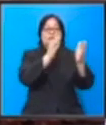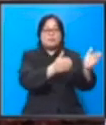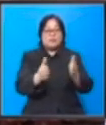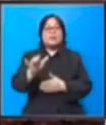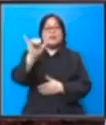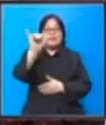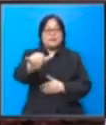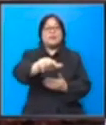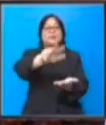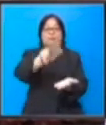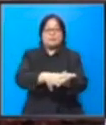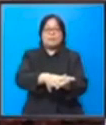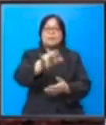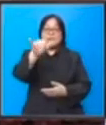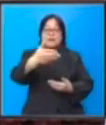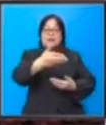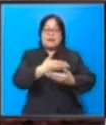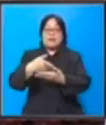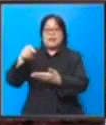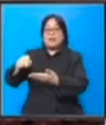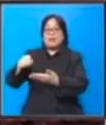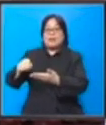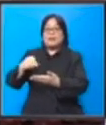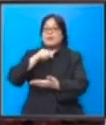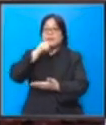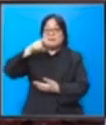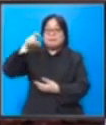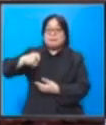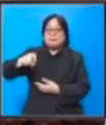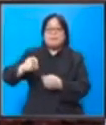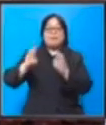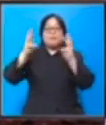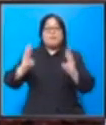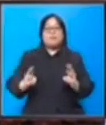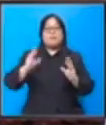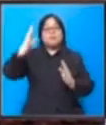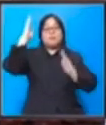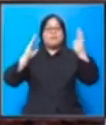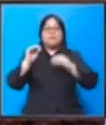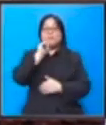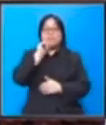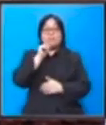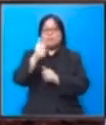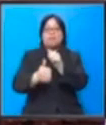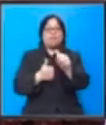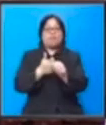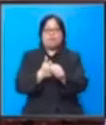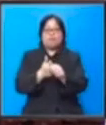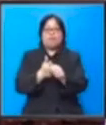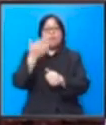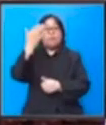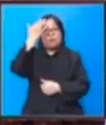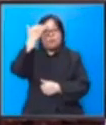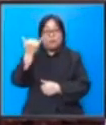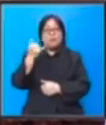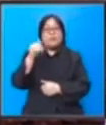teratur dan diiktiraf, anak tersebut tidak semestinya menjadi warga negara Malaysia secara automatik.